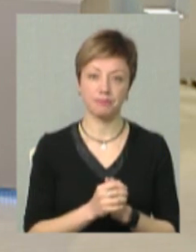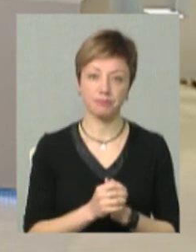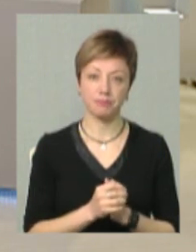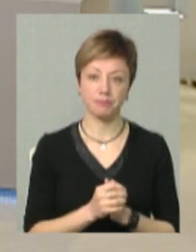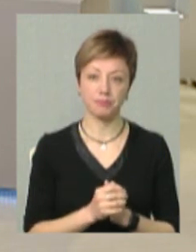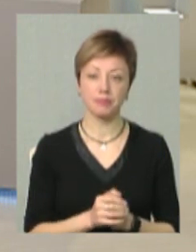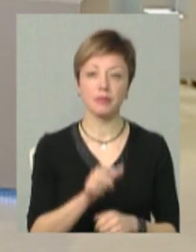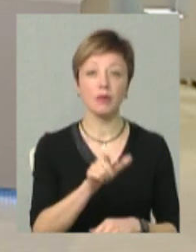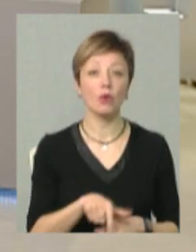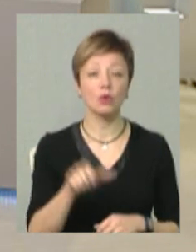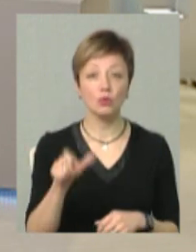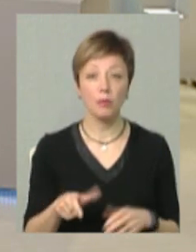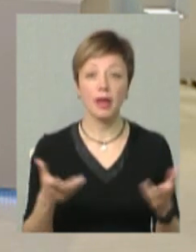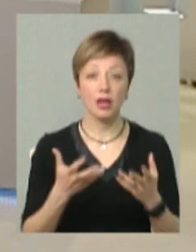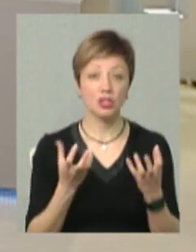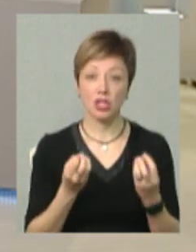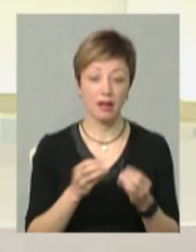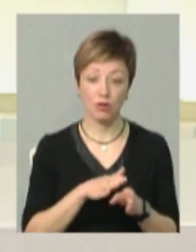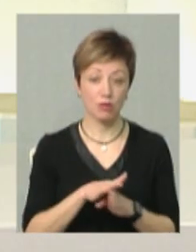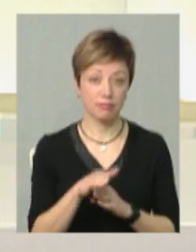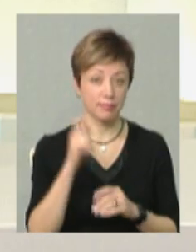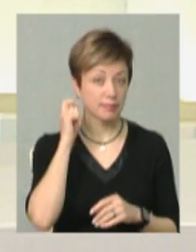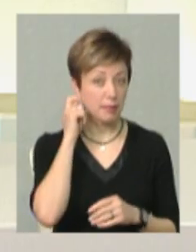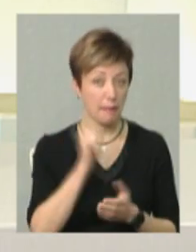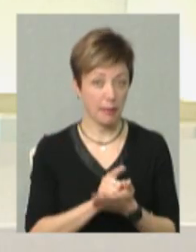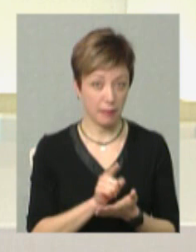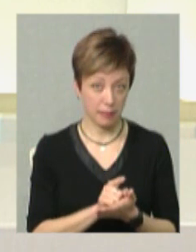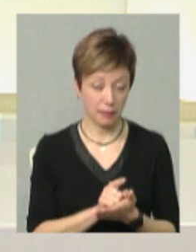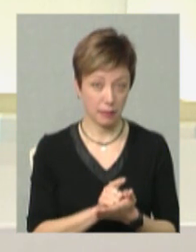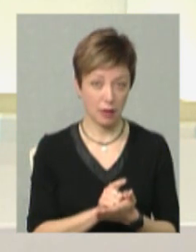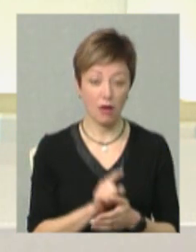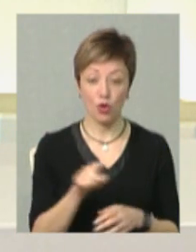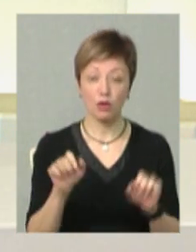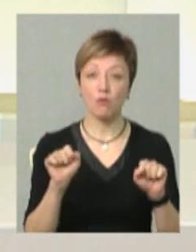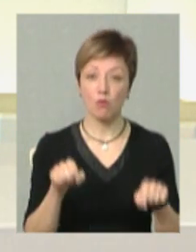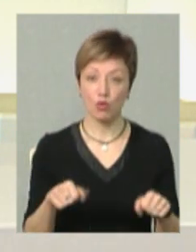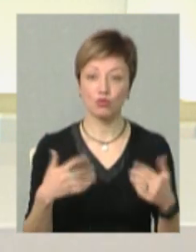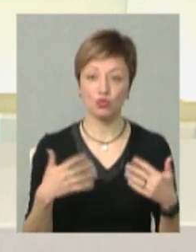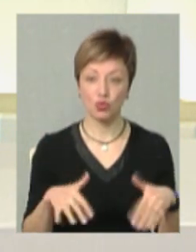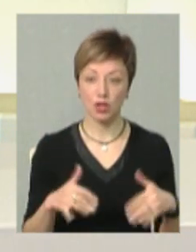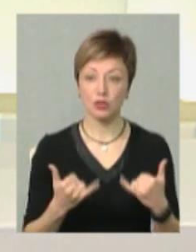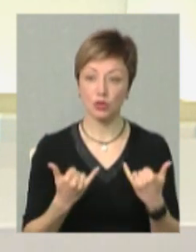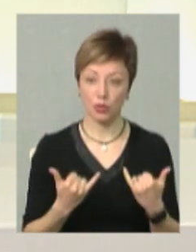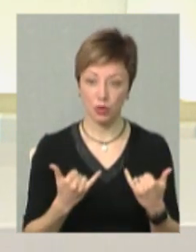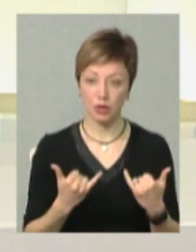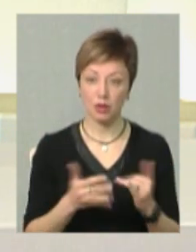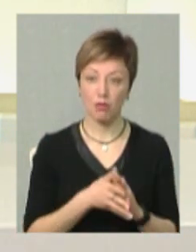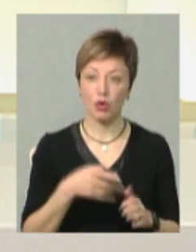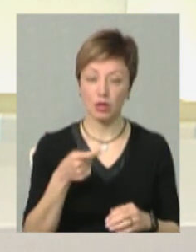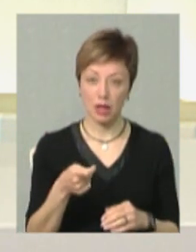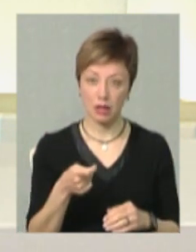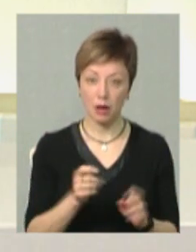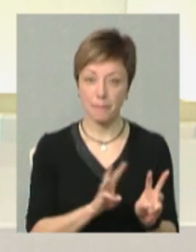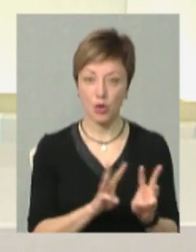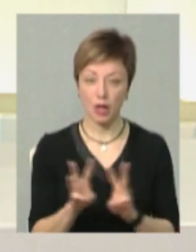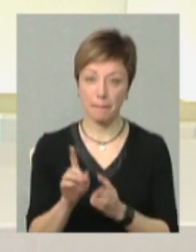Це особи, які ще не досягли пенсійного віку, вони можуть вже сьогодні подати на